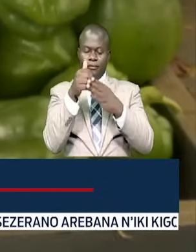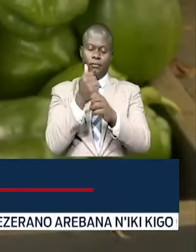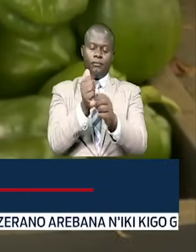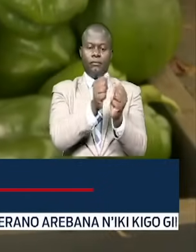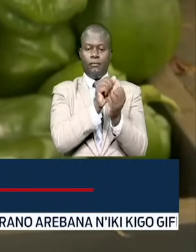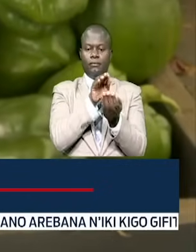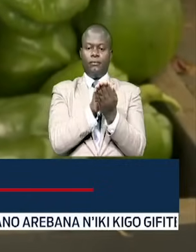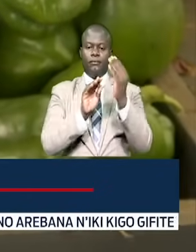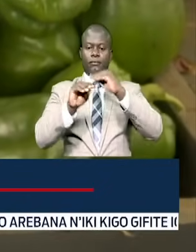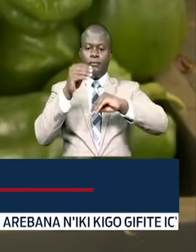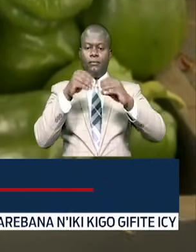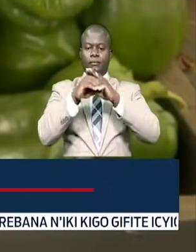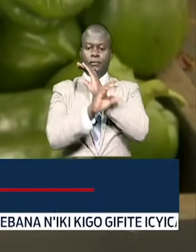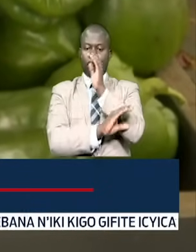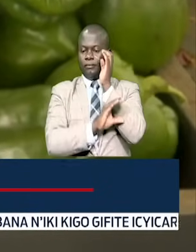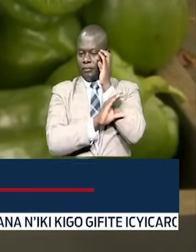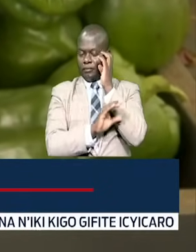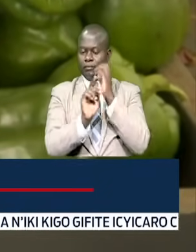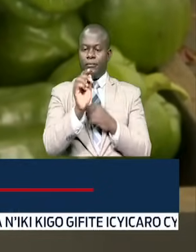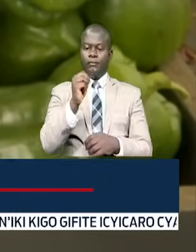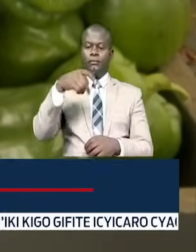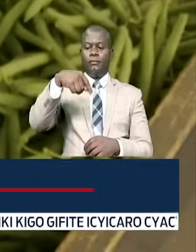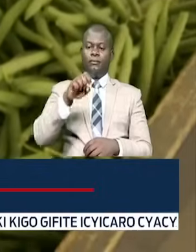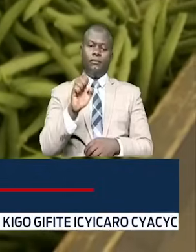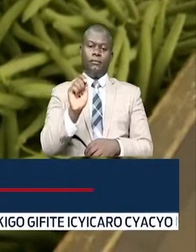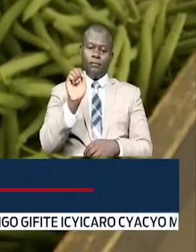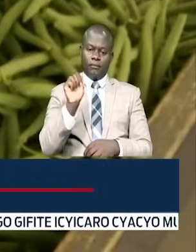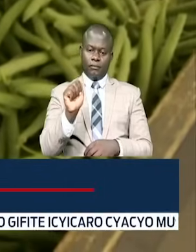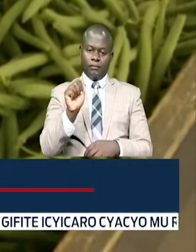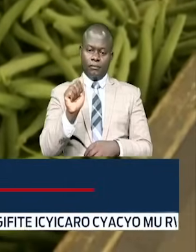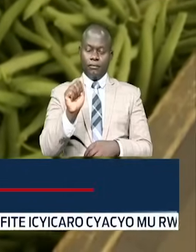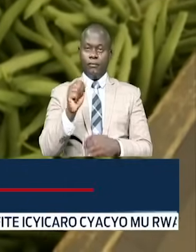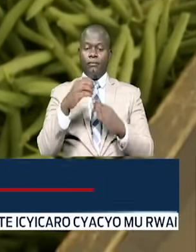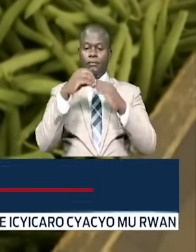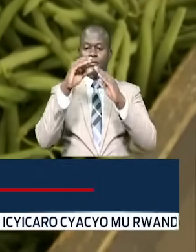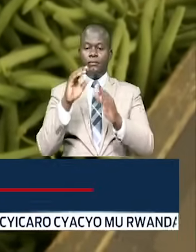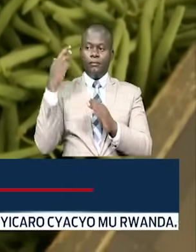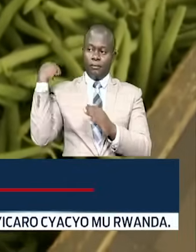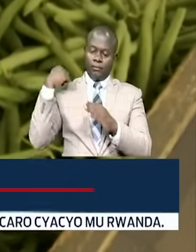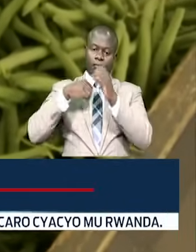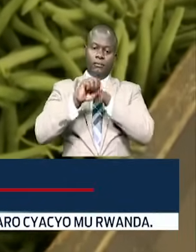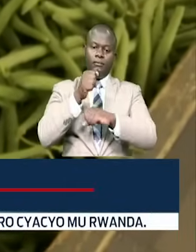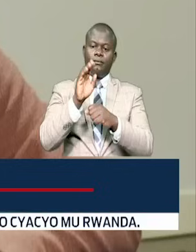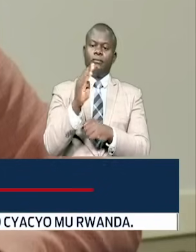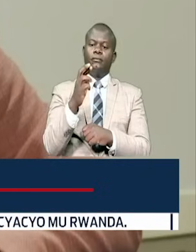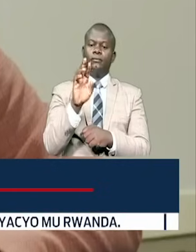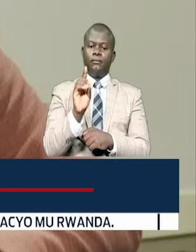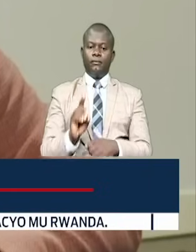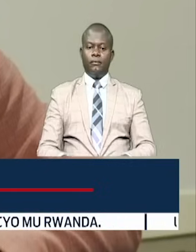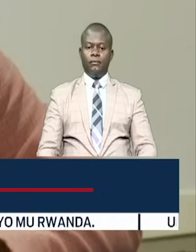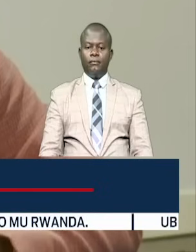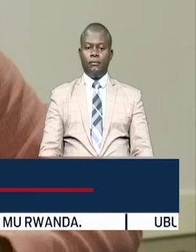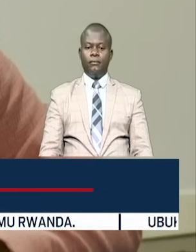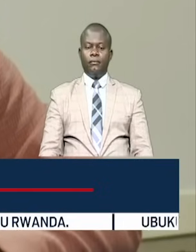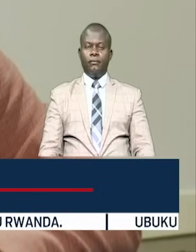banki z'ubucuruzi mu gihugu. Kameta Pichette Sainzoga n'umuyobozi nshingwabikorwa wa BRD. Aya